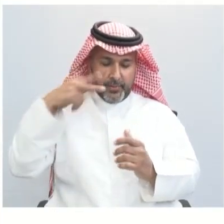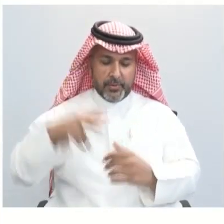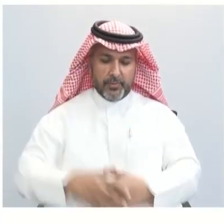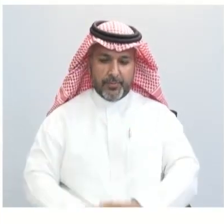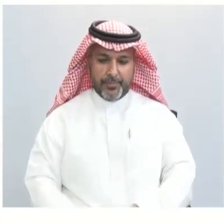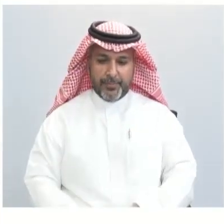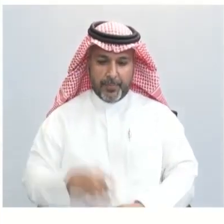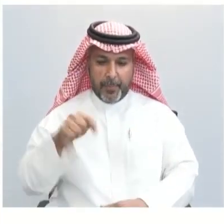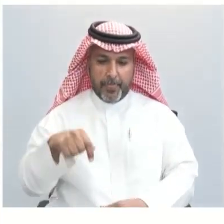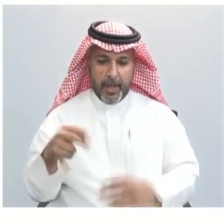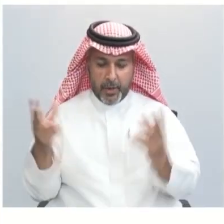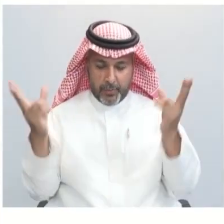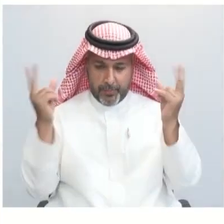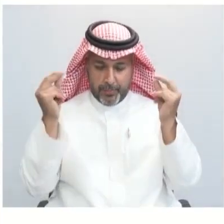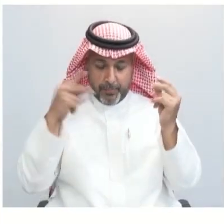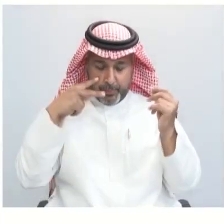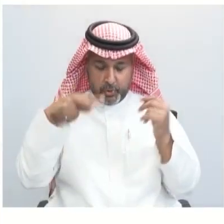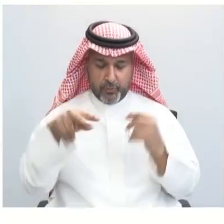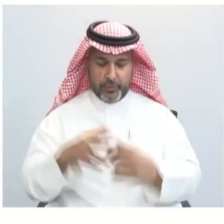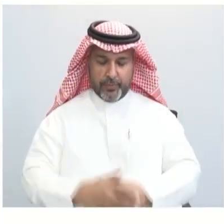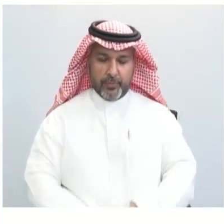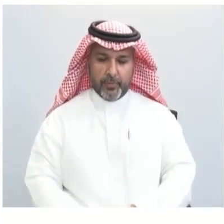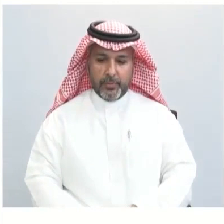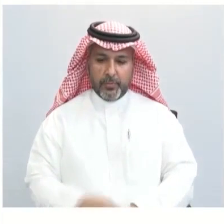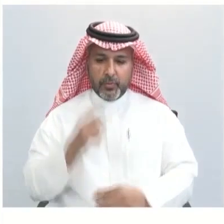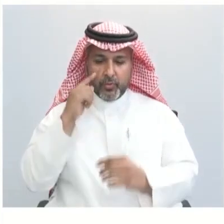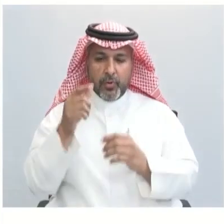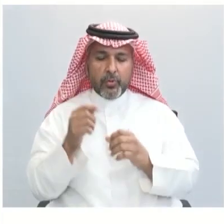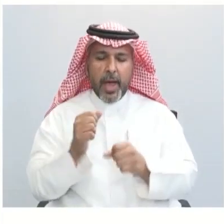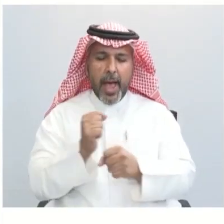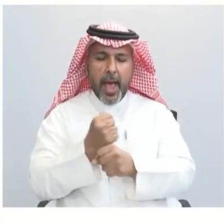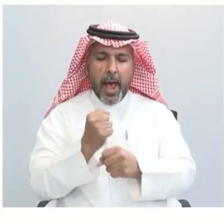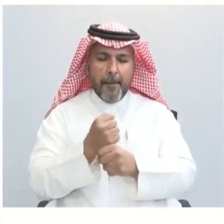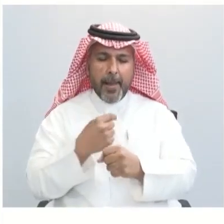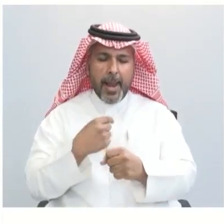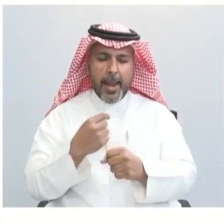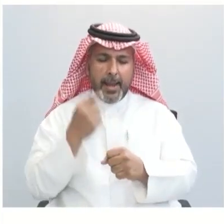ميلتشيمب. في درسنا اليوم سنتعرف على إنشاء منصة تسويق عبر البريد الإلكتروني.